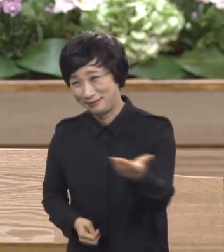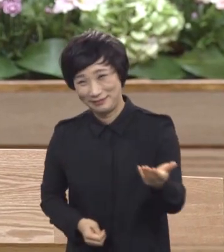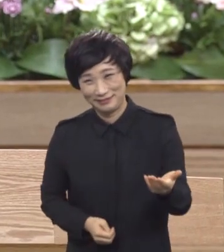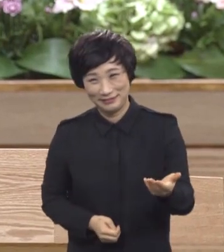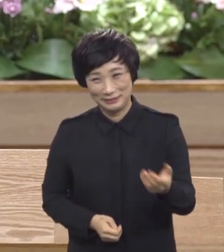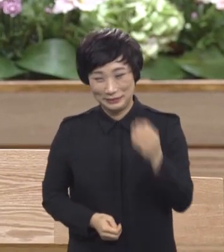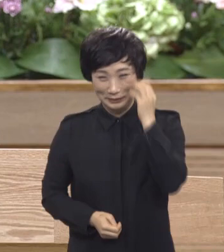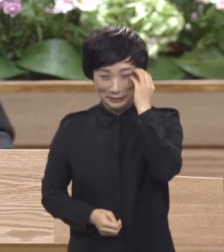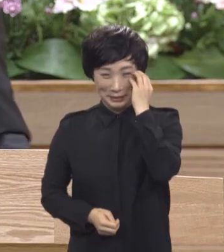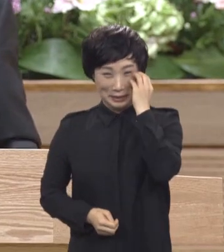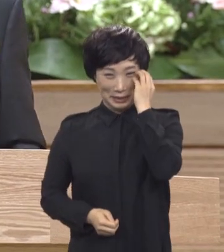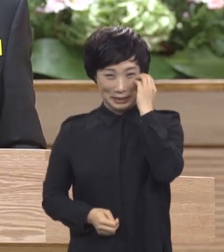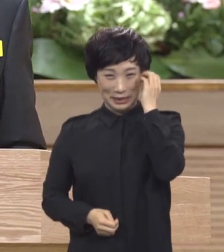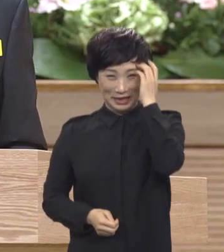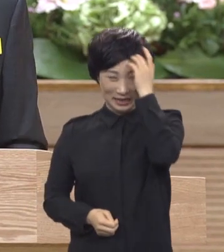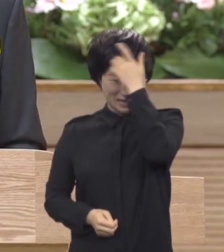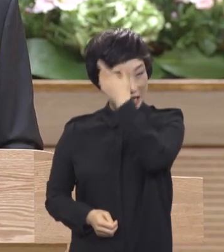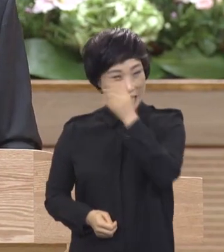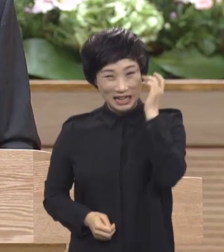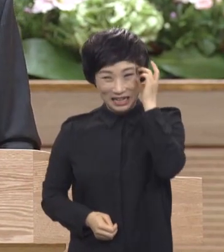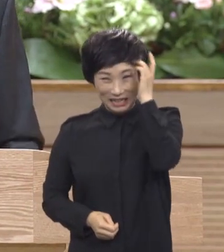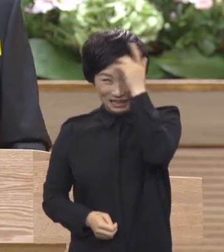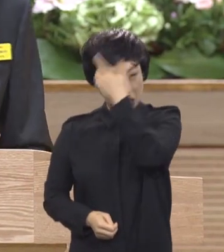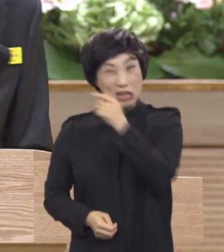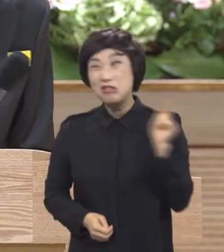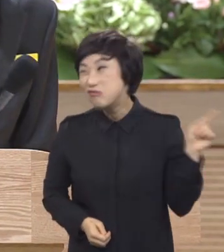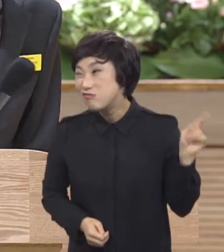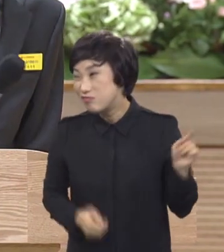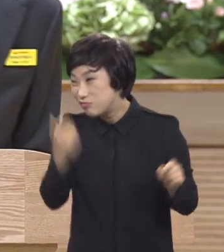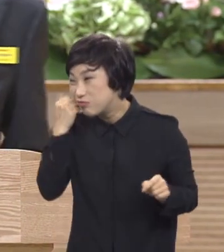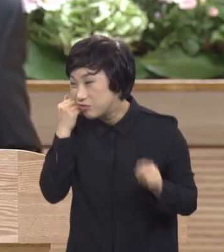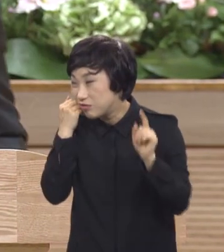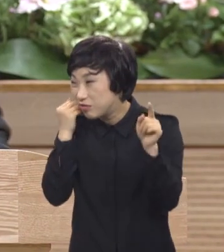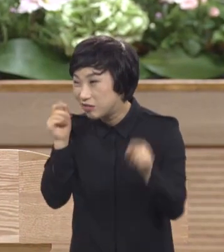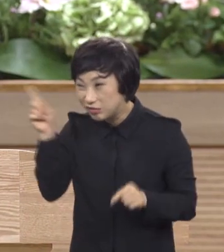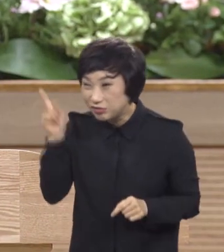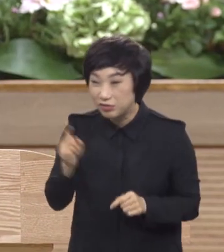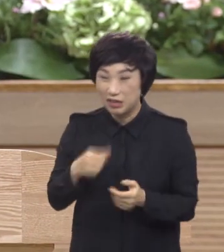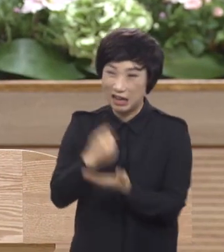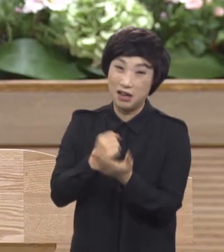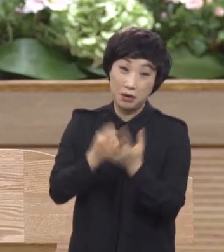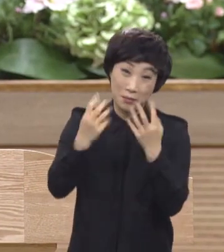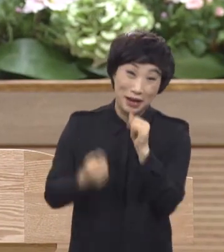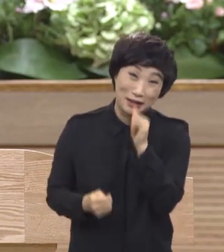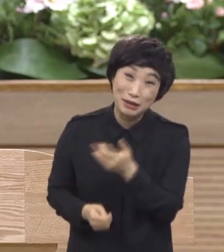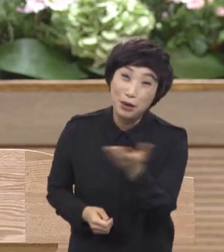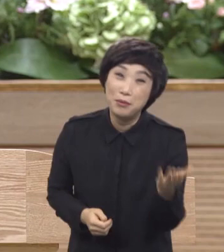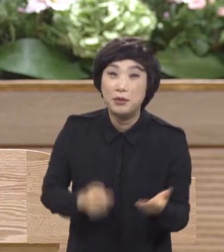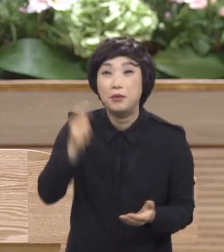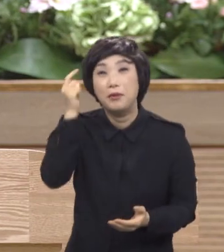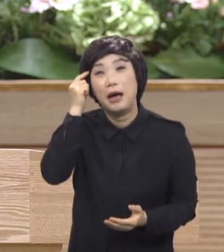누군가의 말을 해야지 낱말 안하면 할 말이 없어 왜 그럴까